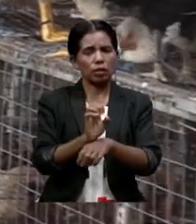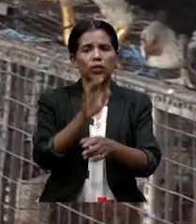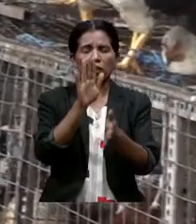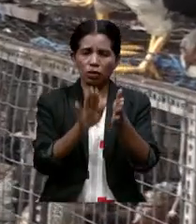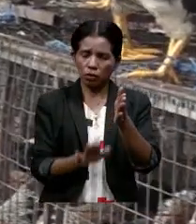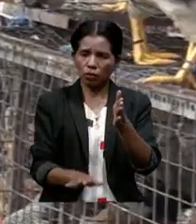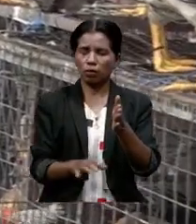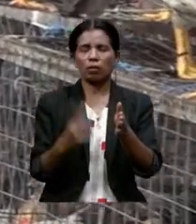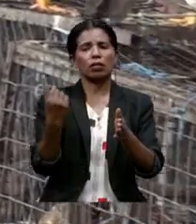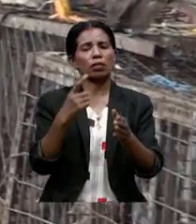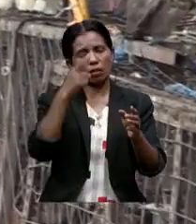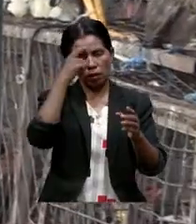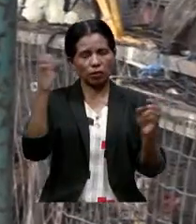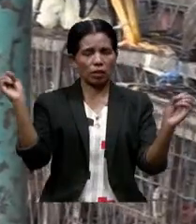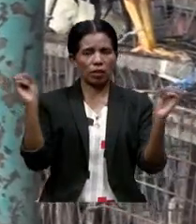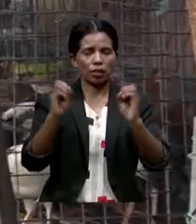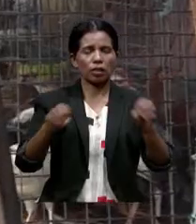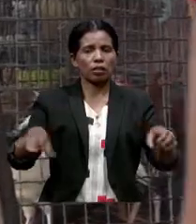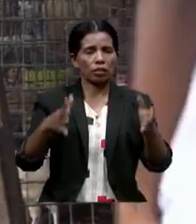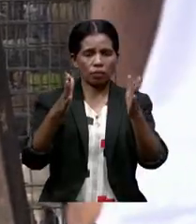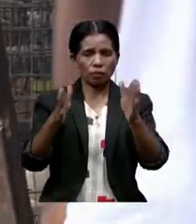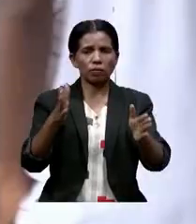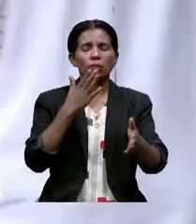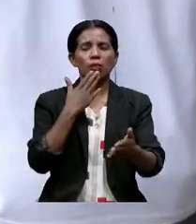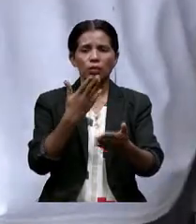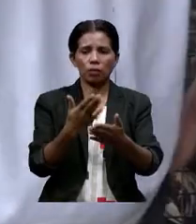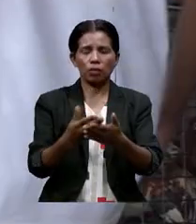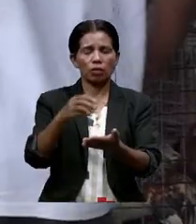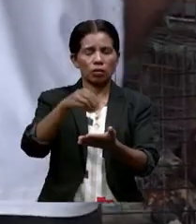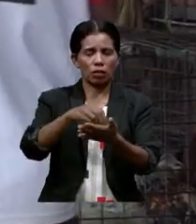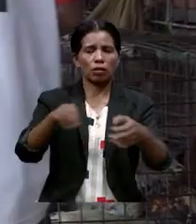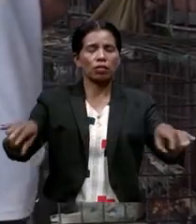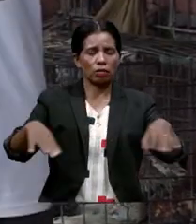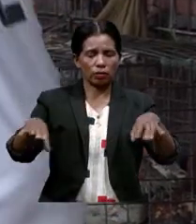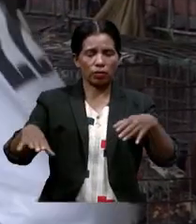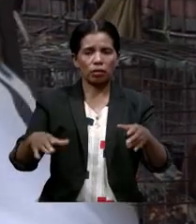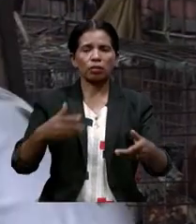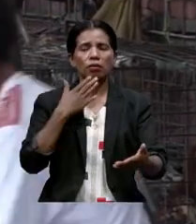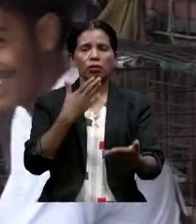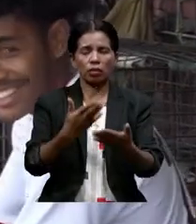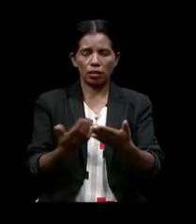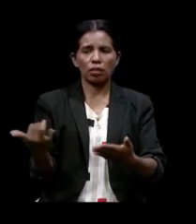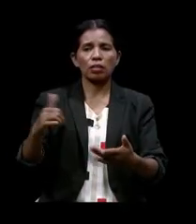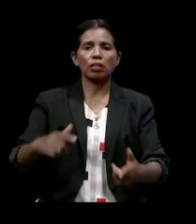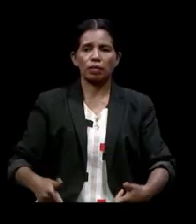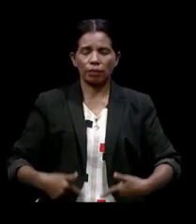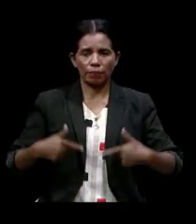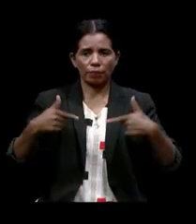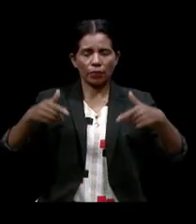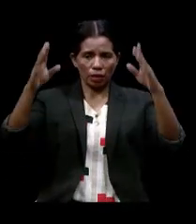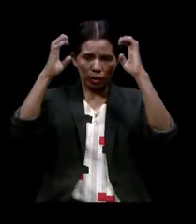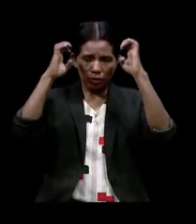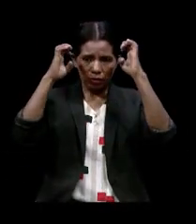dasak tambala iha sistema emprego nebe stável hodi garante trabalhador sira nyemores. Iha aspeto